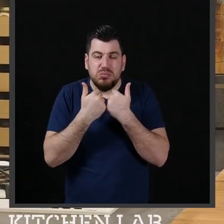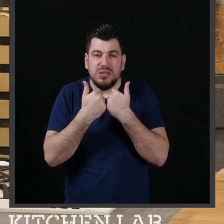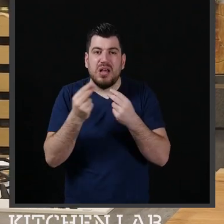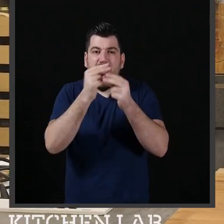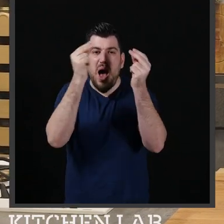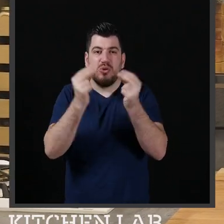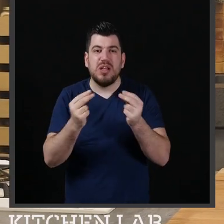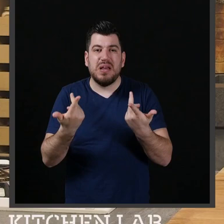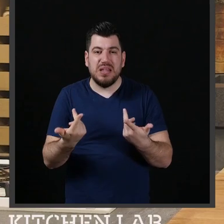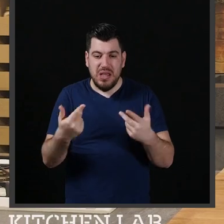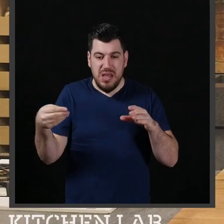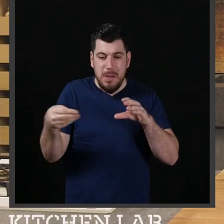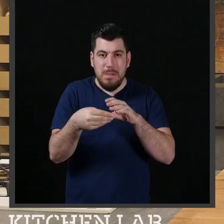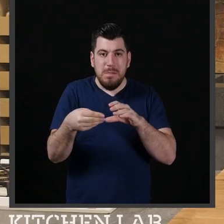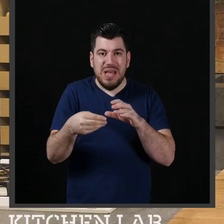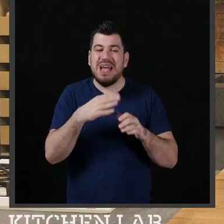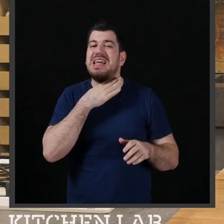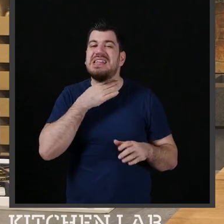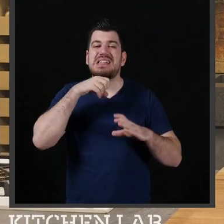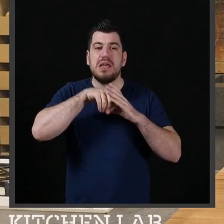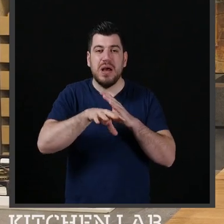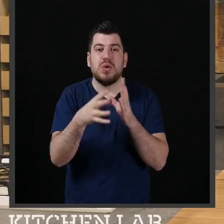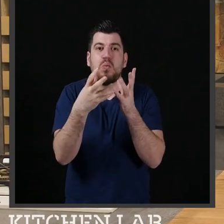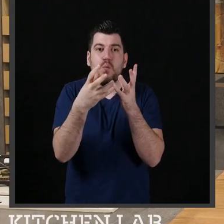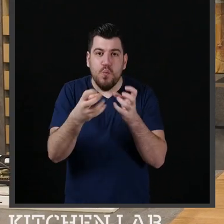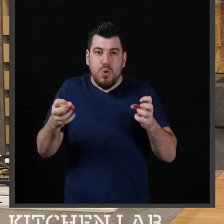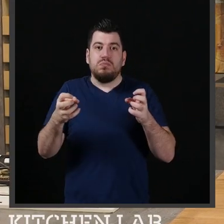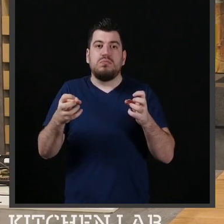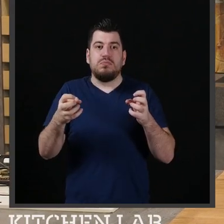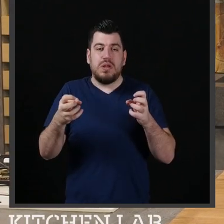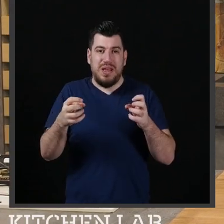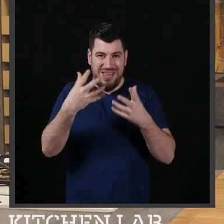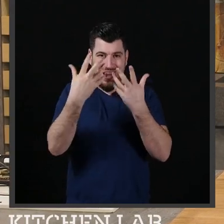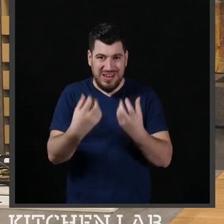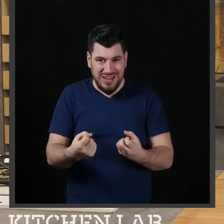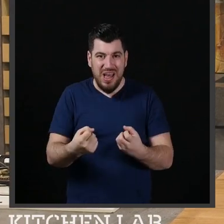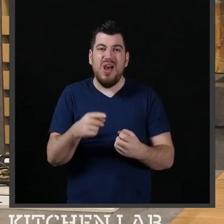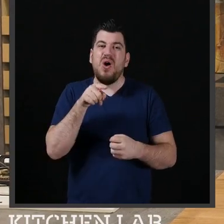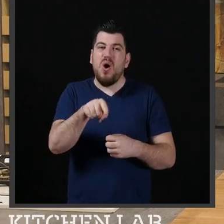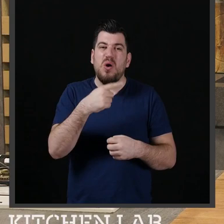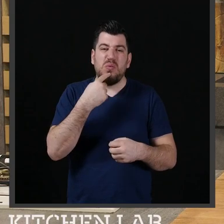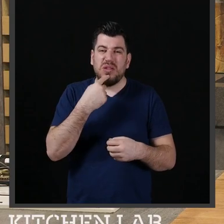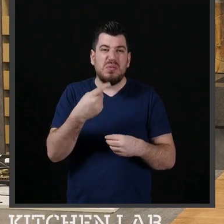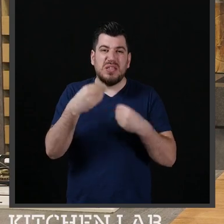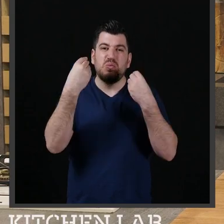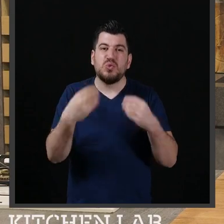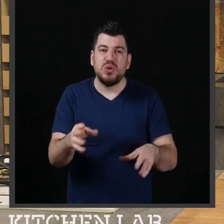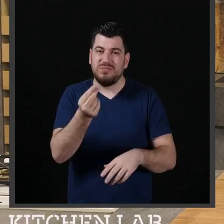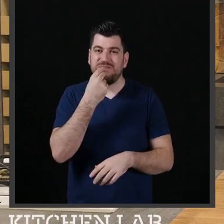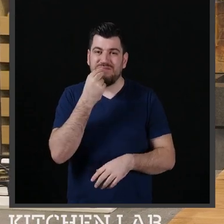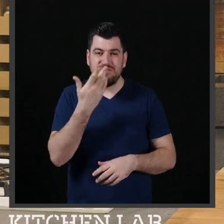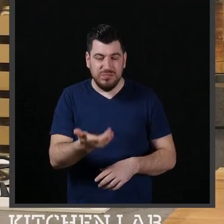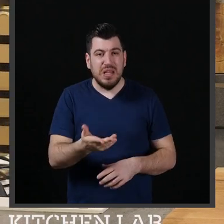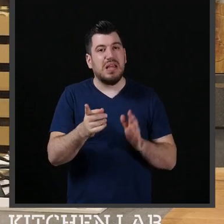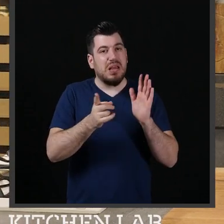μας. Και τι θα κάνουμε? Θα κάνουμε μια στεγνή γέμιση. Ενώ άμα δώσουμε σάλτσα ντομάτας, τραβάνε την υγρασία από τη σάλτσα ντομάτας με αποτέλεσμα να μείνει ζουμερό μέσα